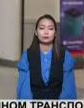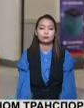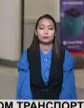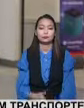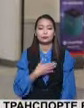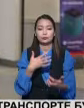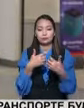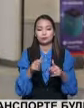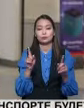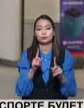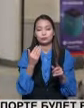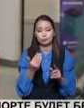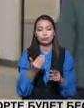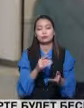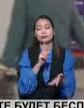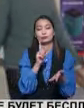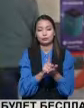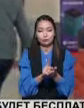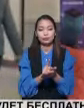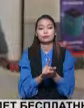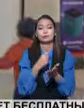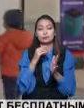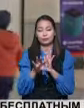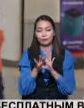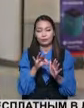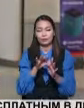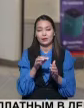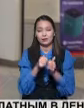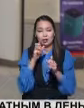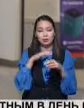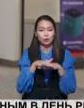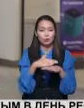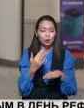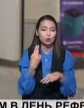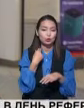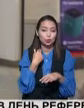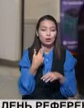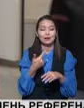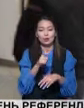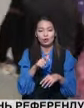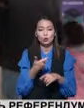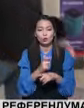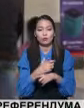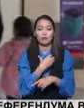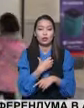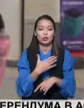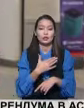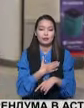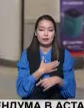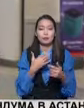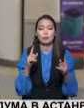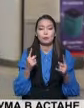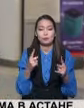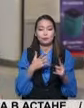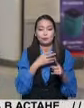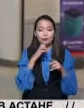что каждый гражданин нашей страны должен проголосовать на этом референдуме, потому что голос каждого гражданина очень важен для нас, потому что в нашей